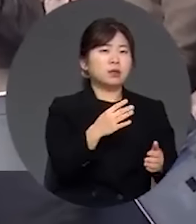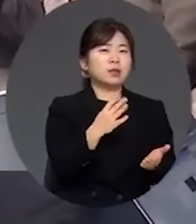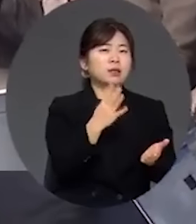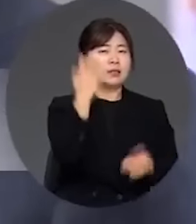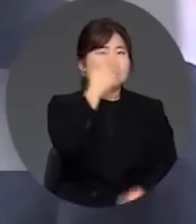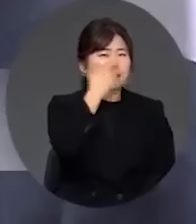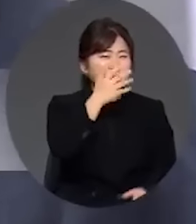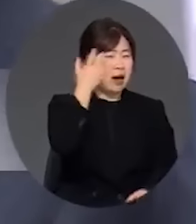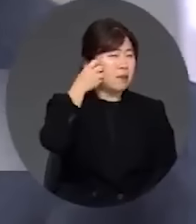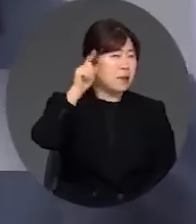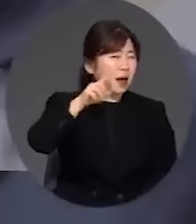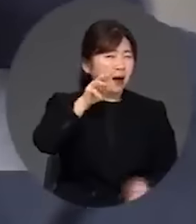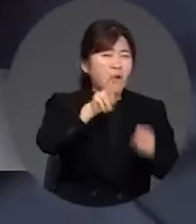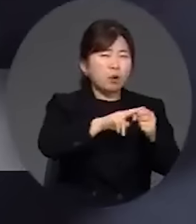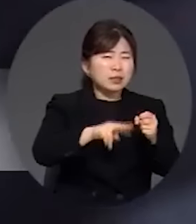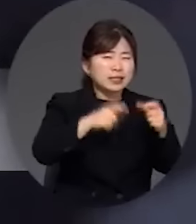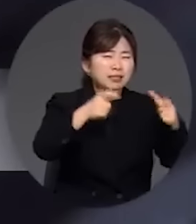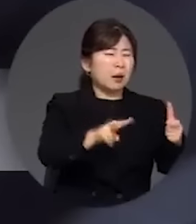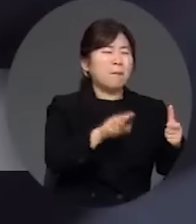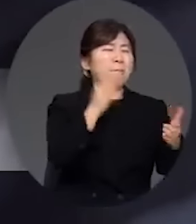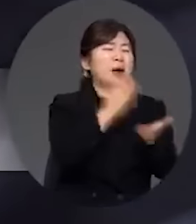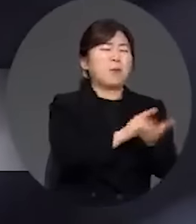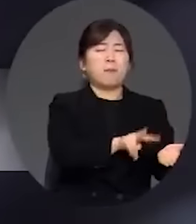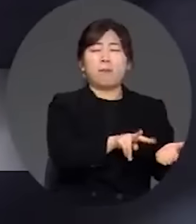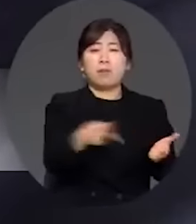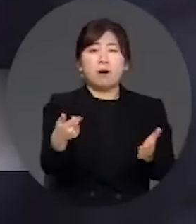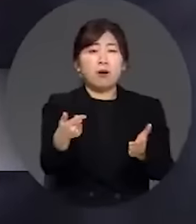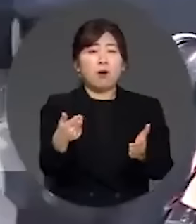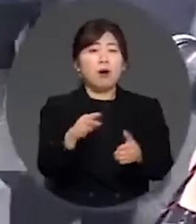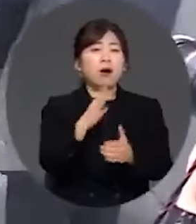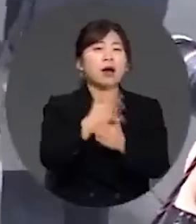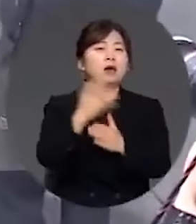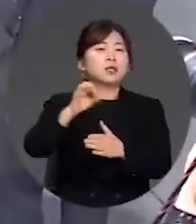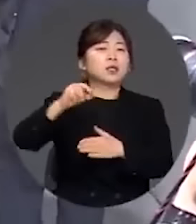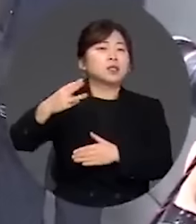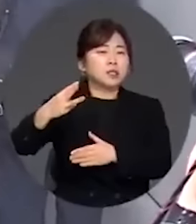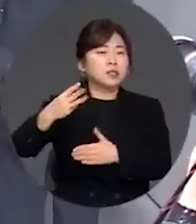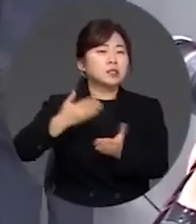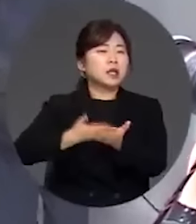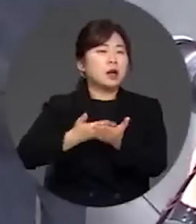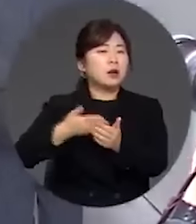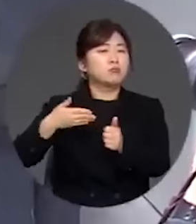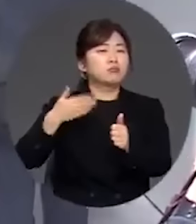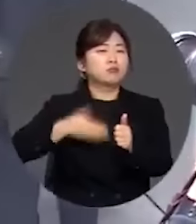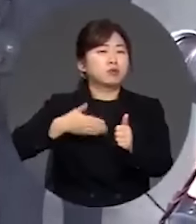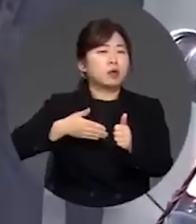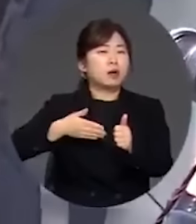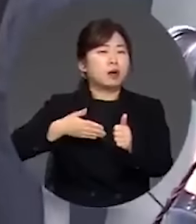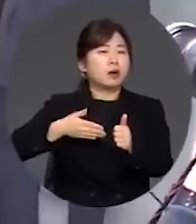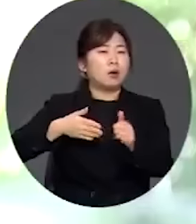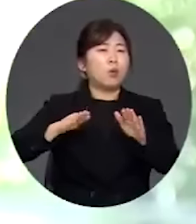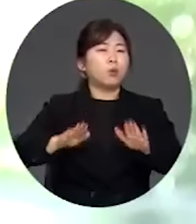지부에서 양산을 선으로 바꿔 달라고 한지 하만에 나온 중진